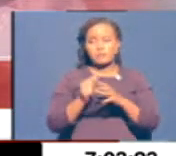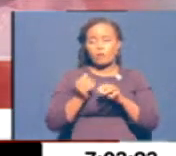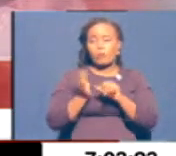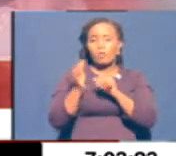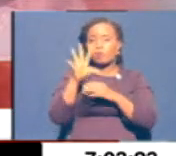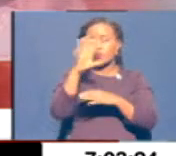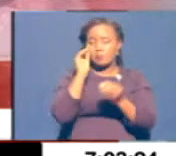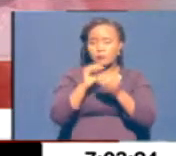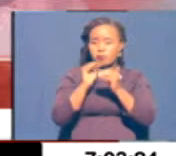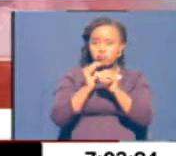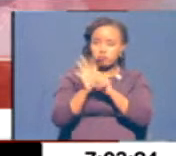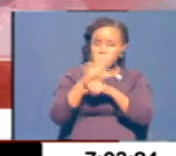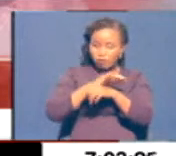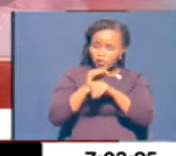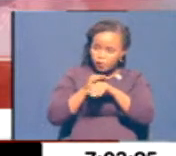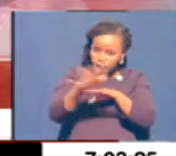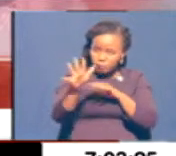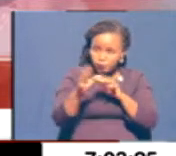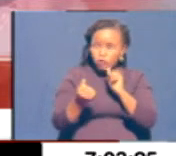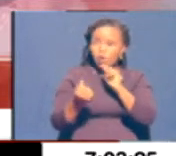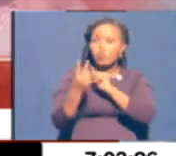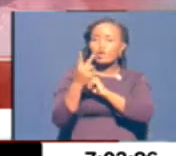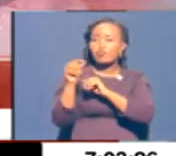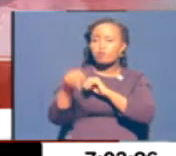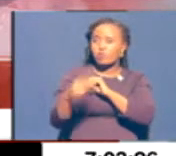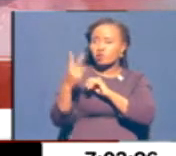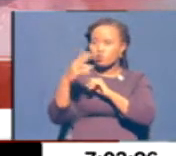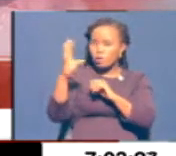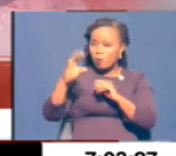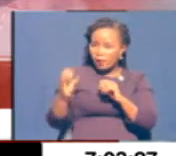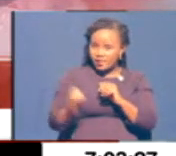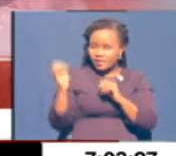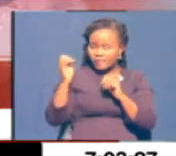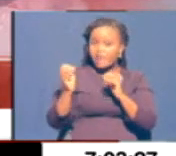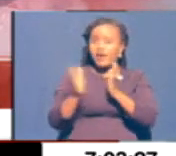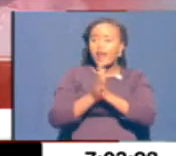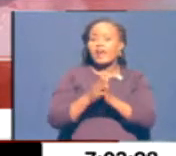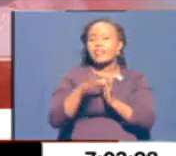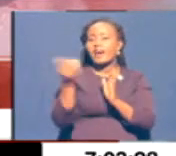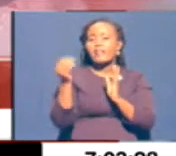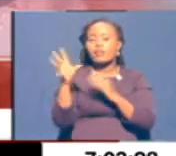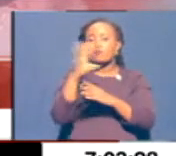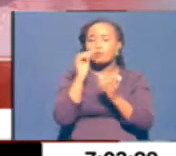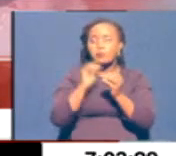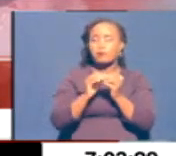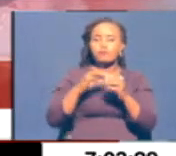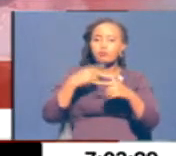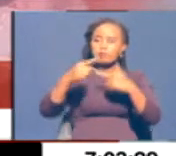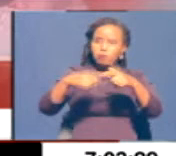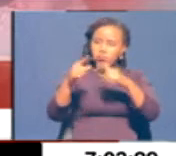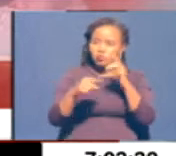ni 12.8%, huku idadi jumla ya visa vya maambukizi ikiongezeka hadi